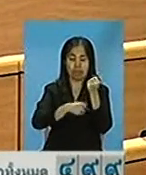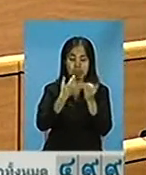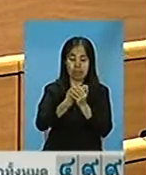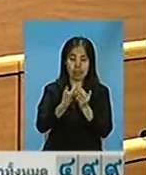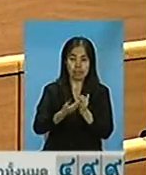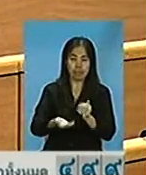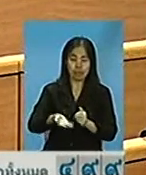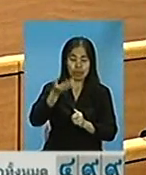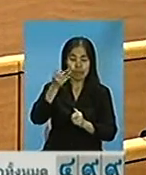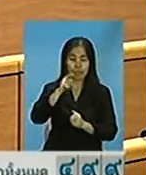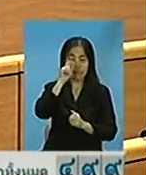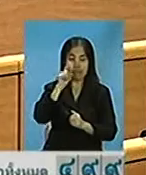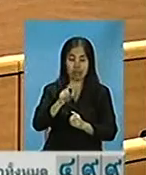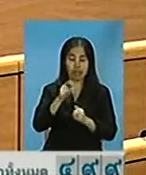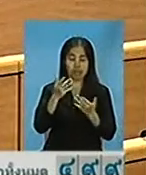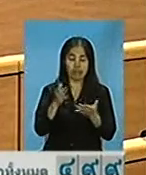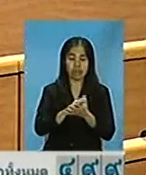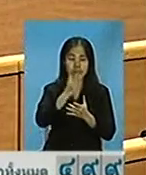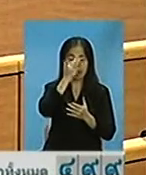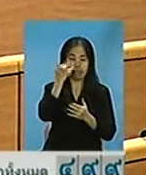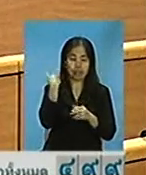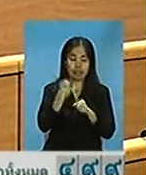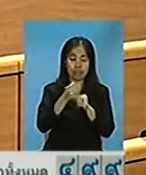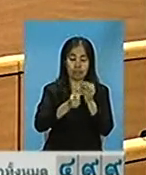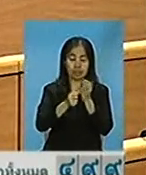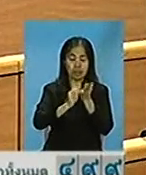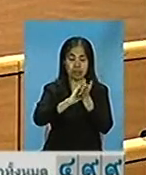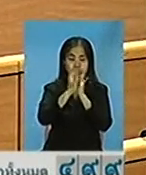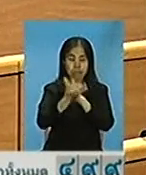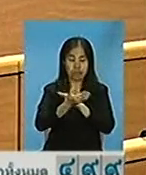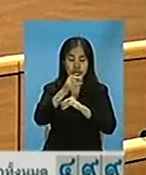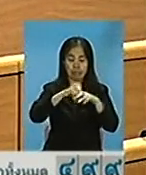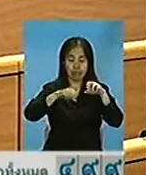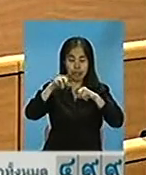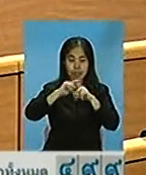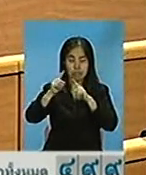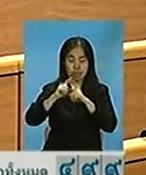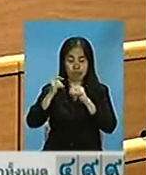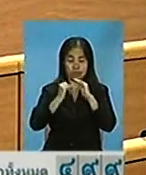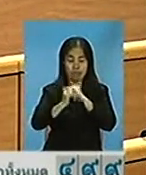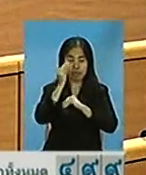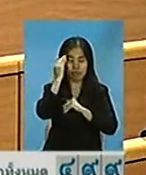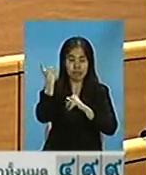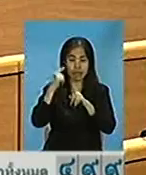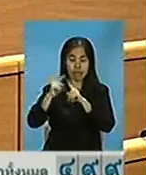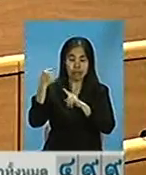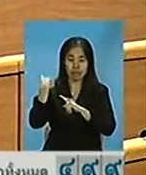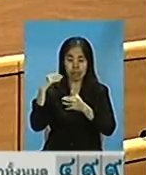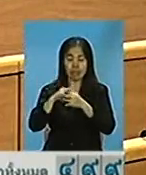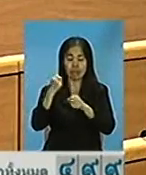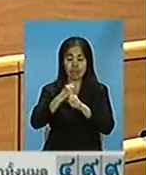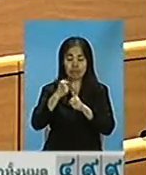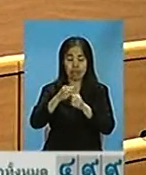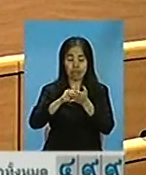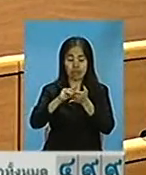มีราคาดีขึ้นเพราะเรามีการแปรรูปการเพิ่มมูลค่าสินค้าการเกษตรได้เนี่ยมันก็ส่งในรูปของการแปรรูปดีกว่าเ